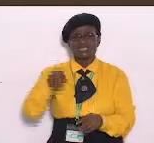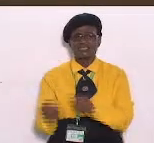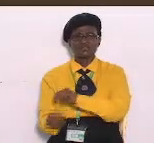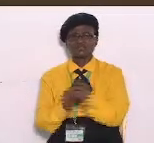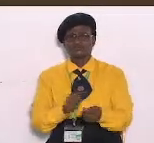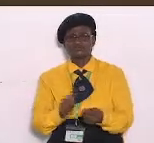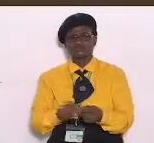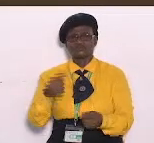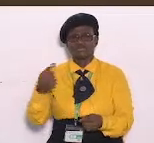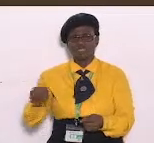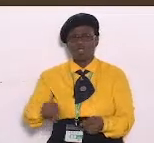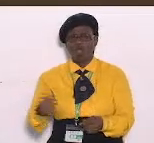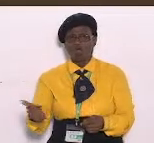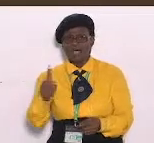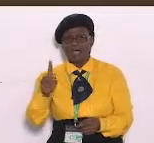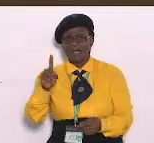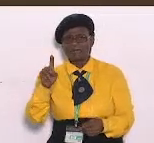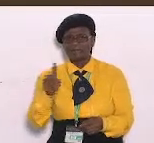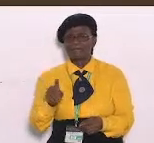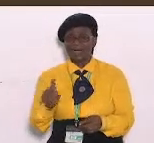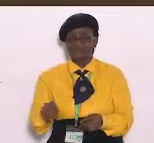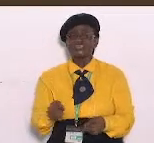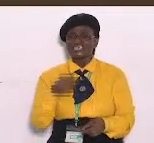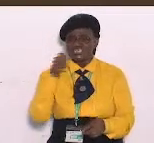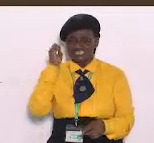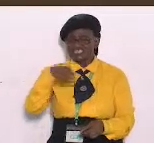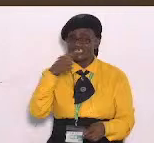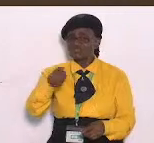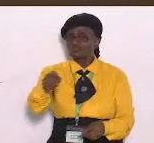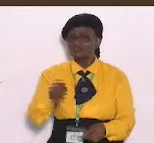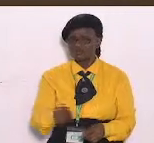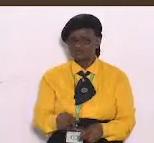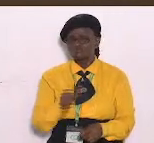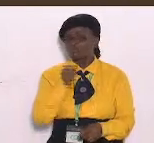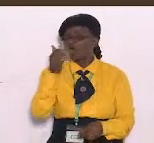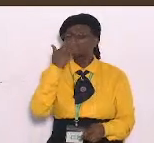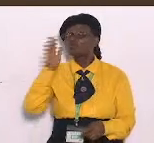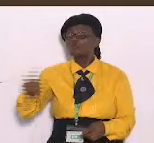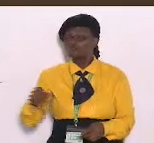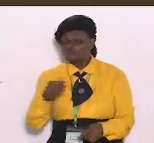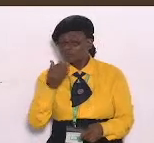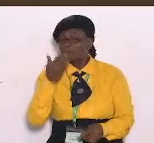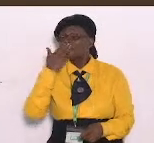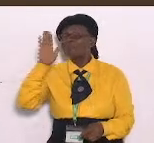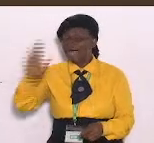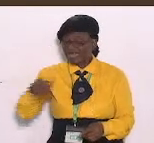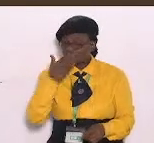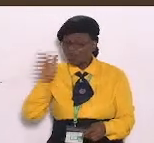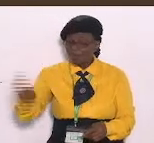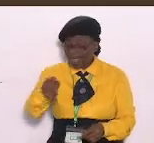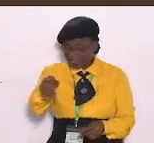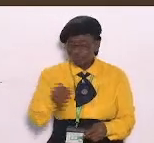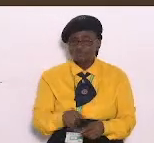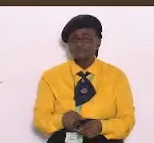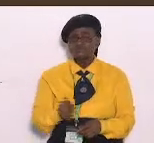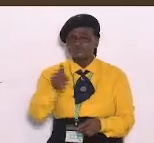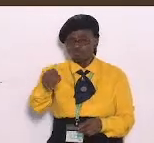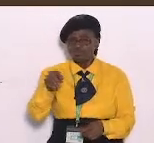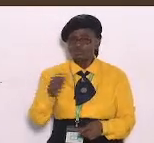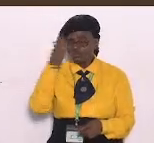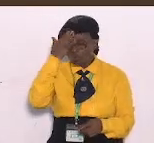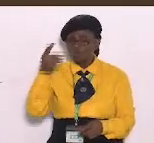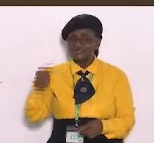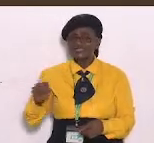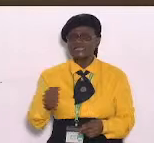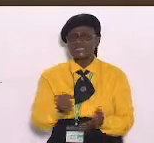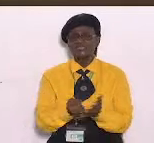6 mois maintenant et l'ut dit to tu as